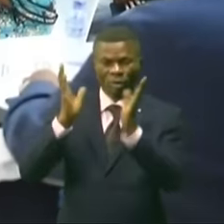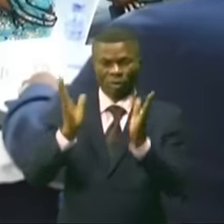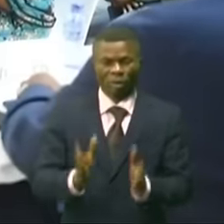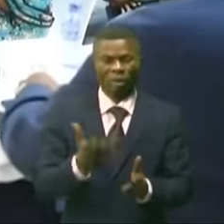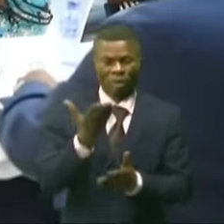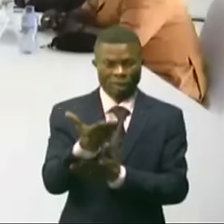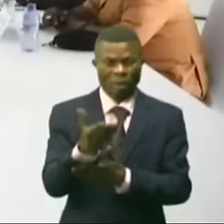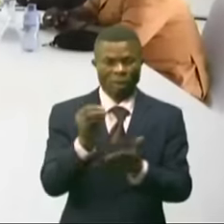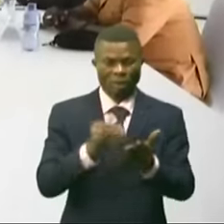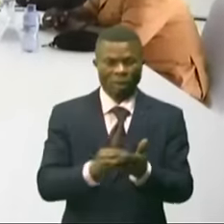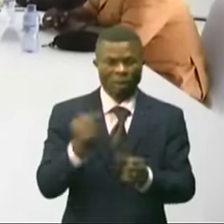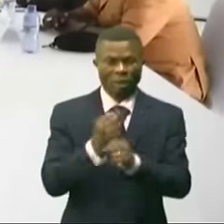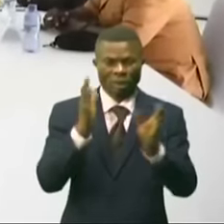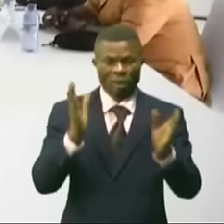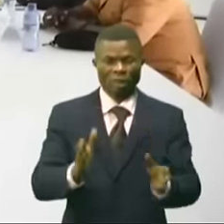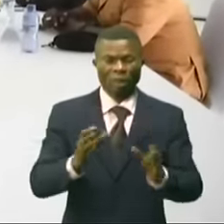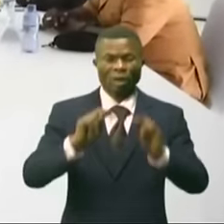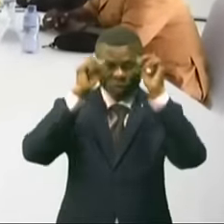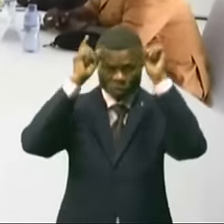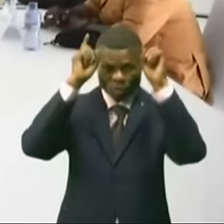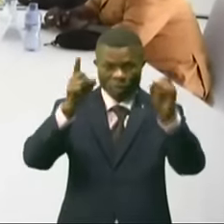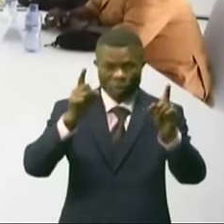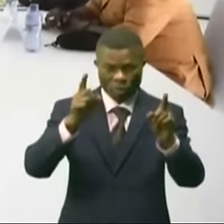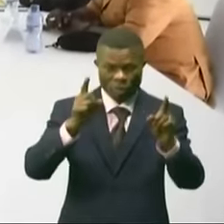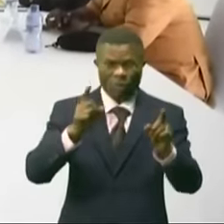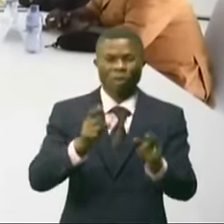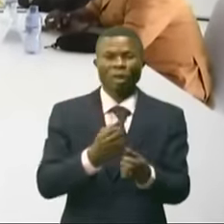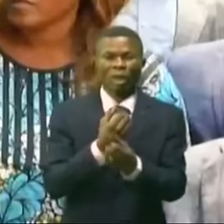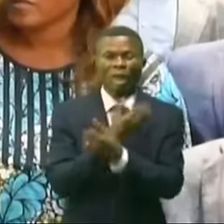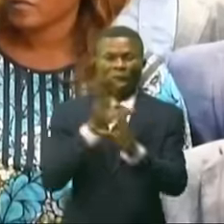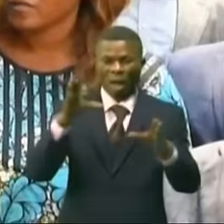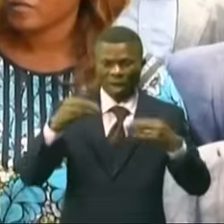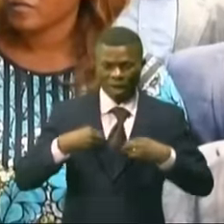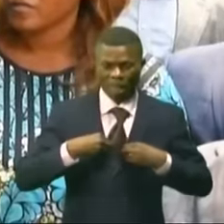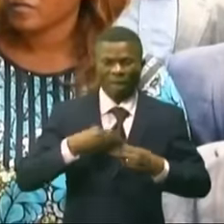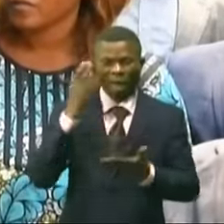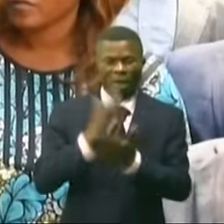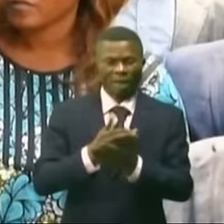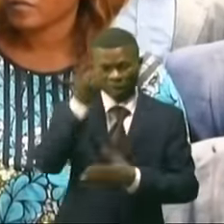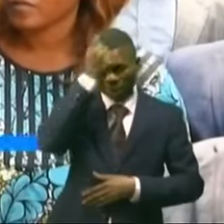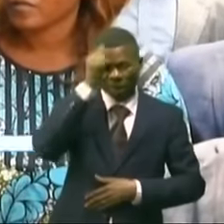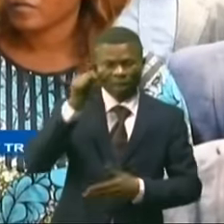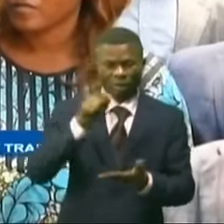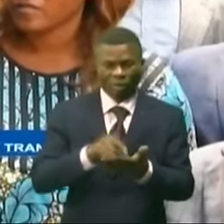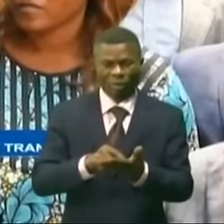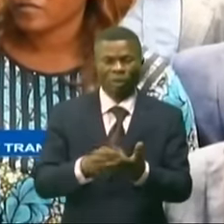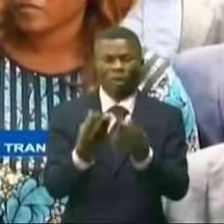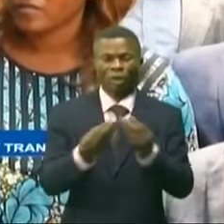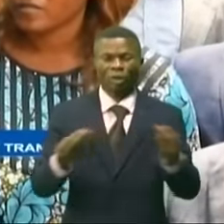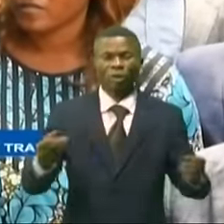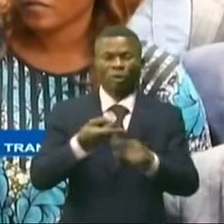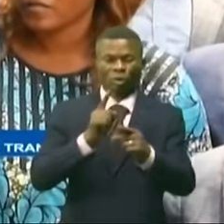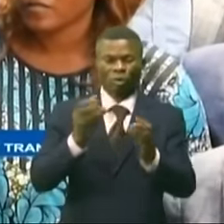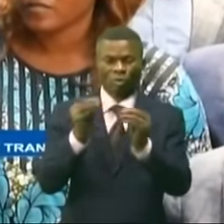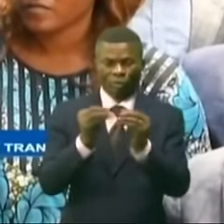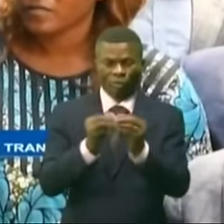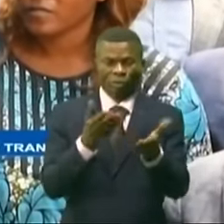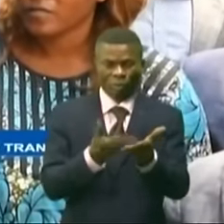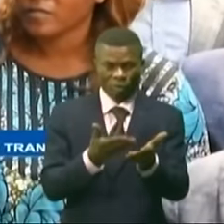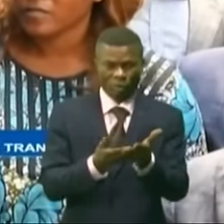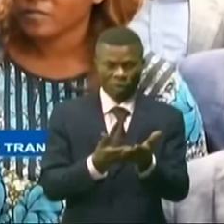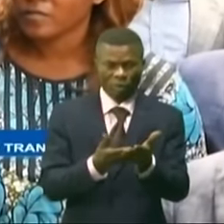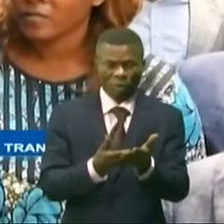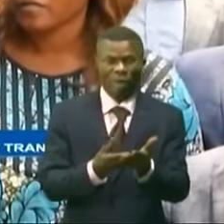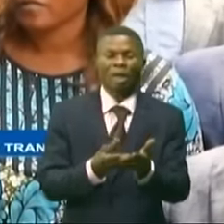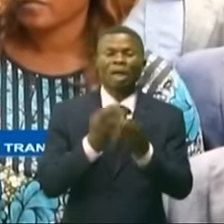appelle ainsi les agents de Transco à la cessation de la grève les résolutions qui sont sorties de cette réunion sont